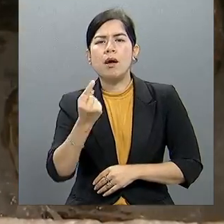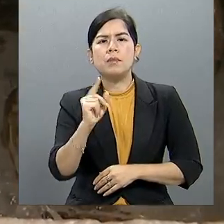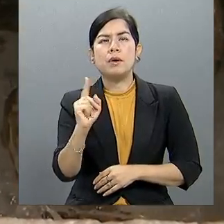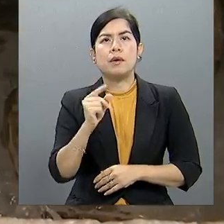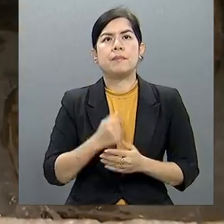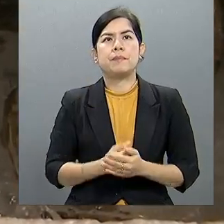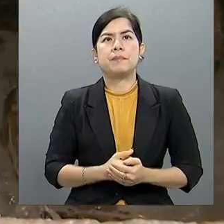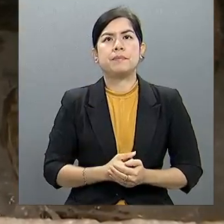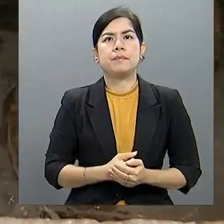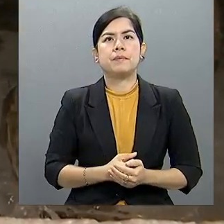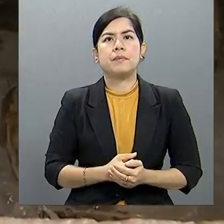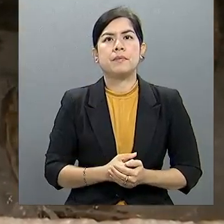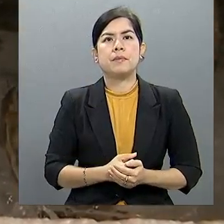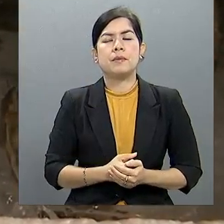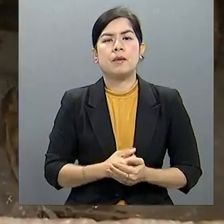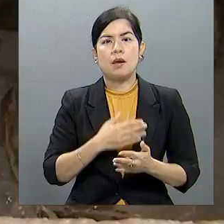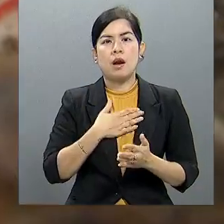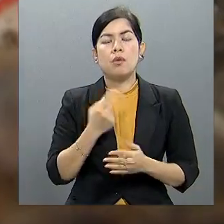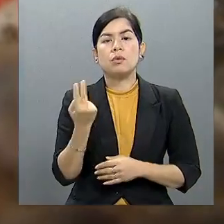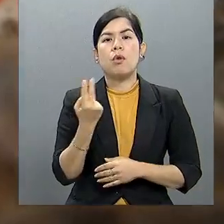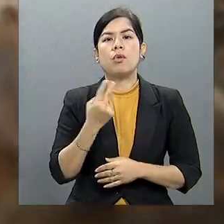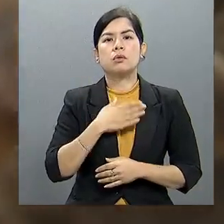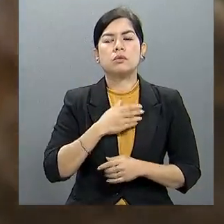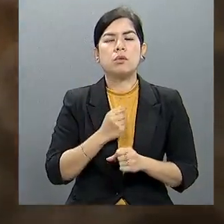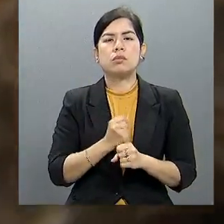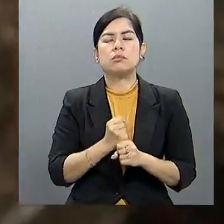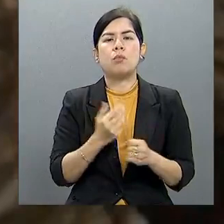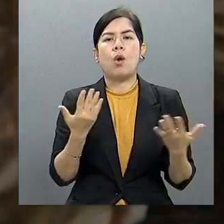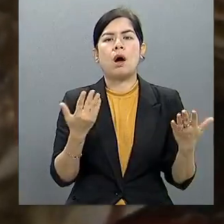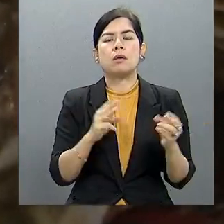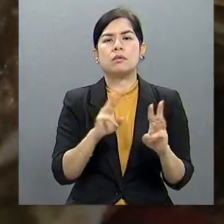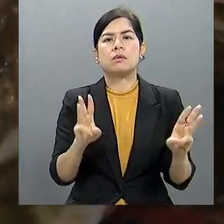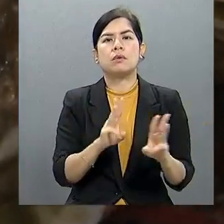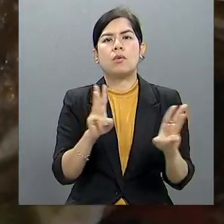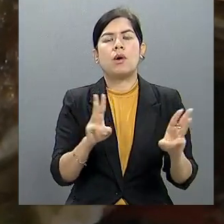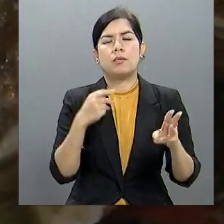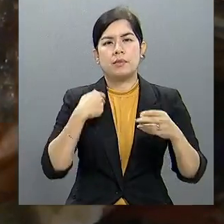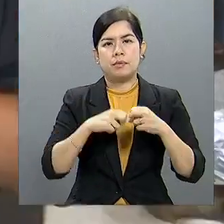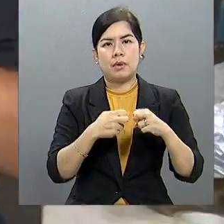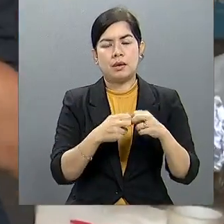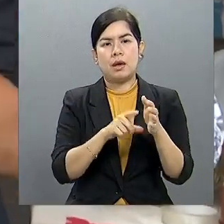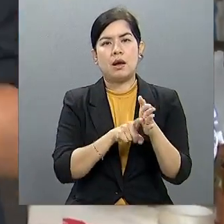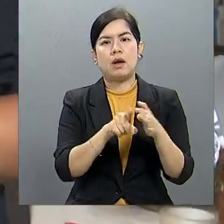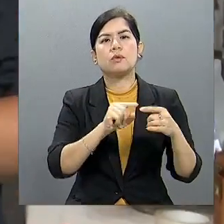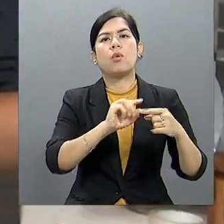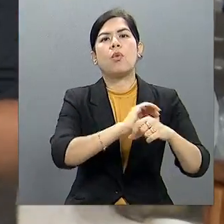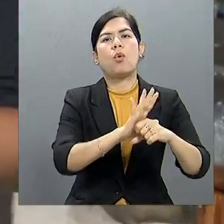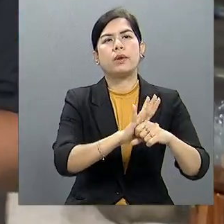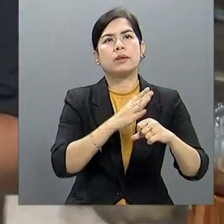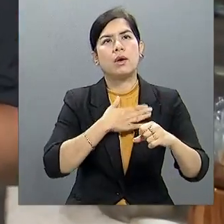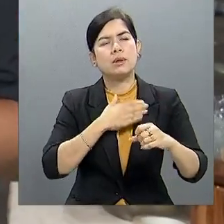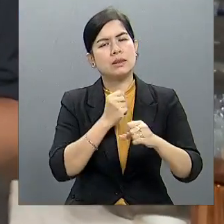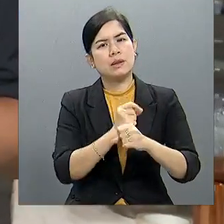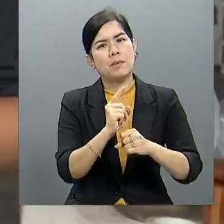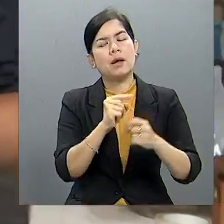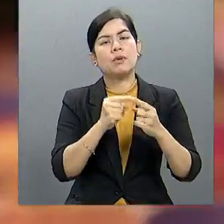ี่เราสองคนต้องงานเรีกว่าเกิดคนกทบจากโวิด คอนขาง 100% นะครับน้องกทำงโงแม ผมทำงาน